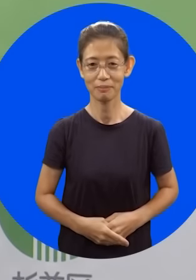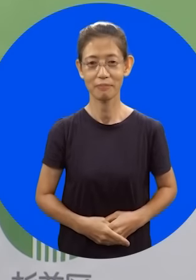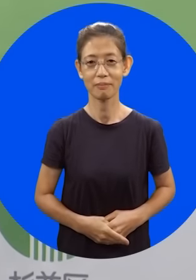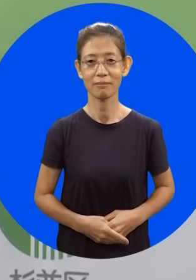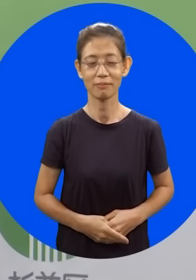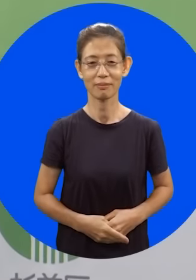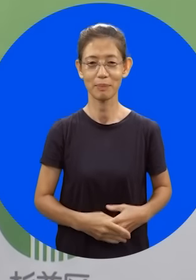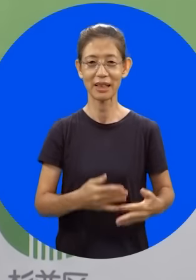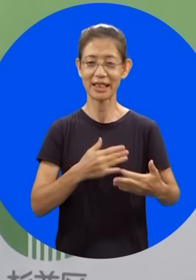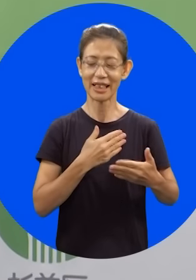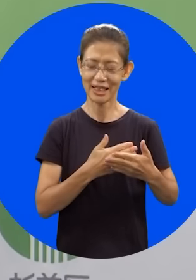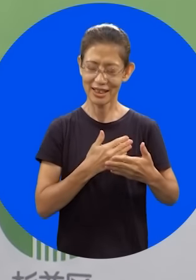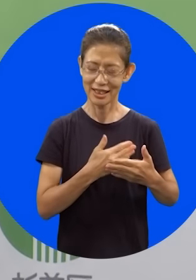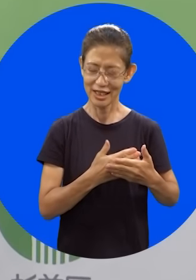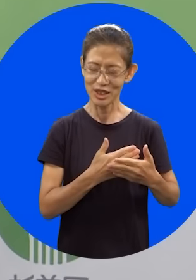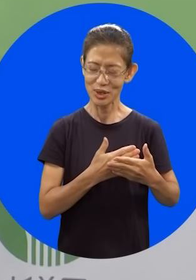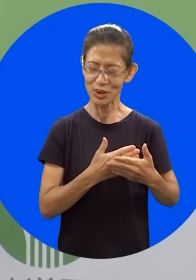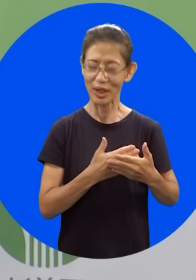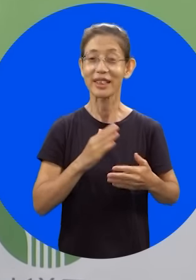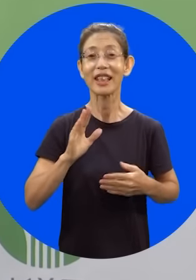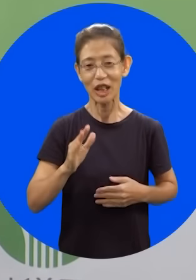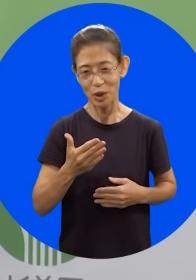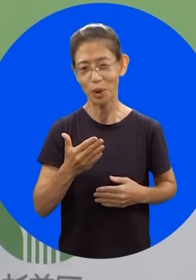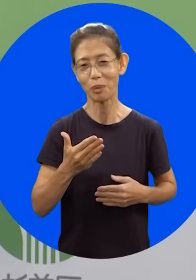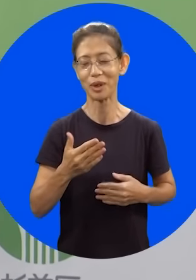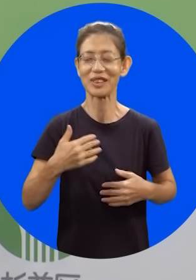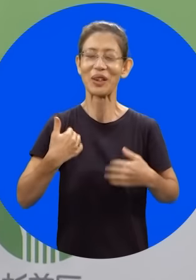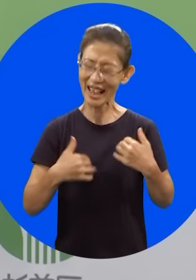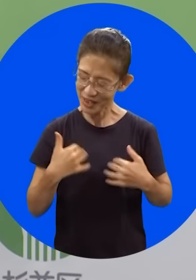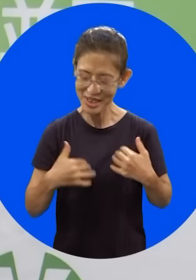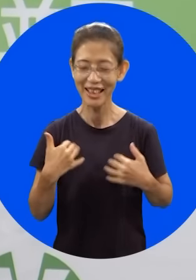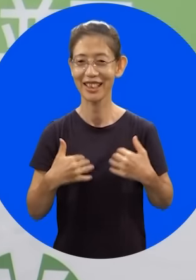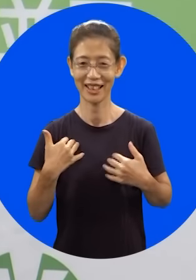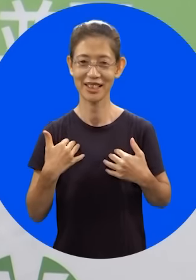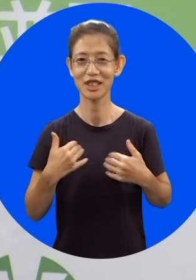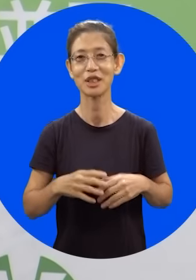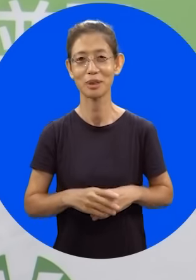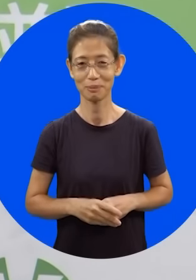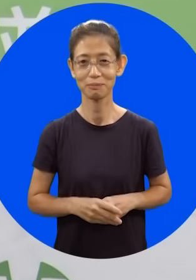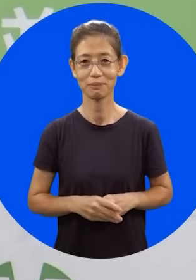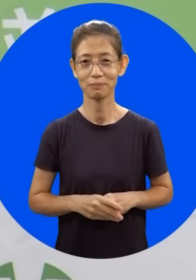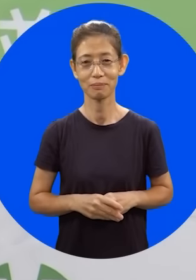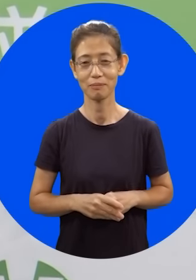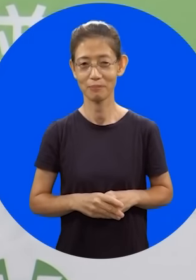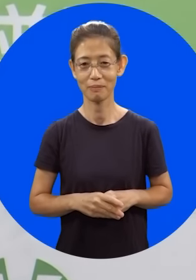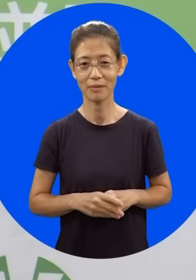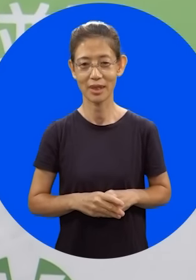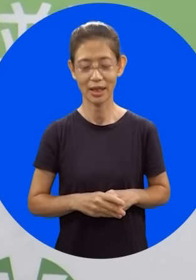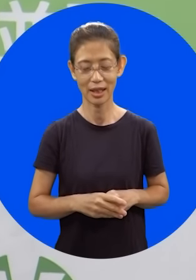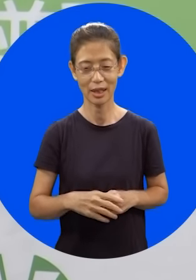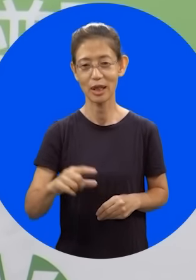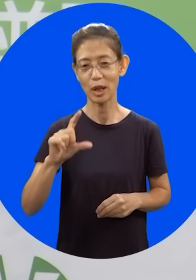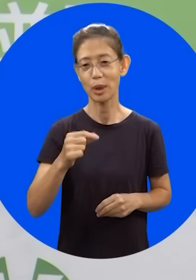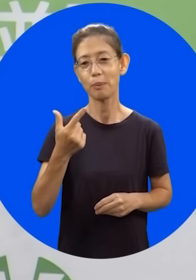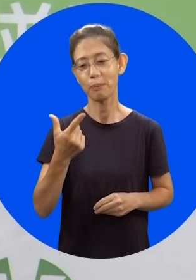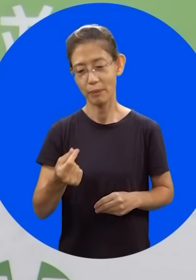やっぱ緊張もちょっとあったんですけど、すごい楽しかったです。 いつもはしないんです